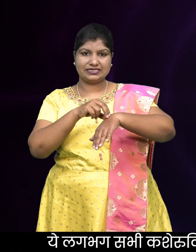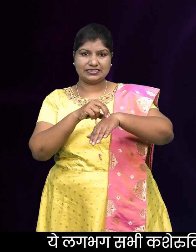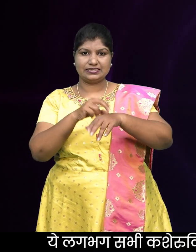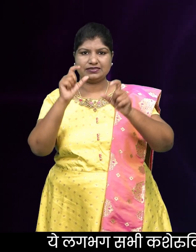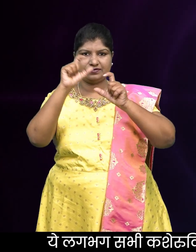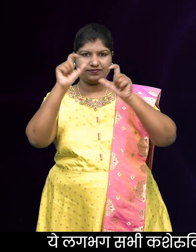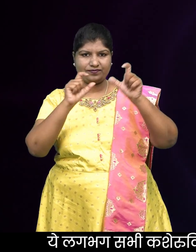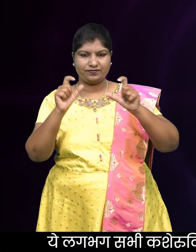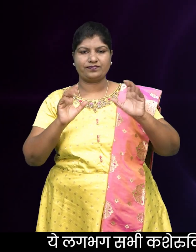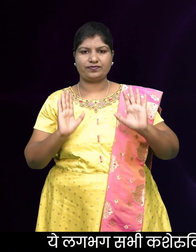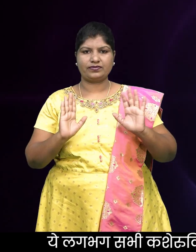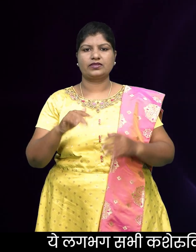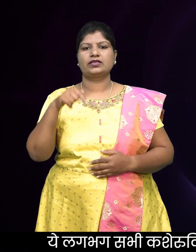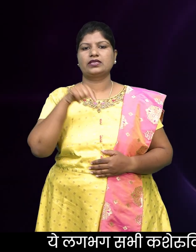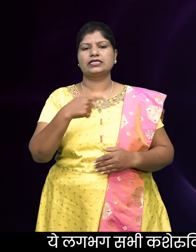हैं।